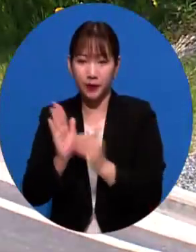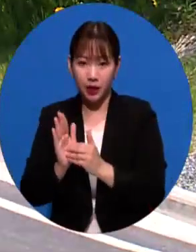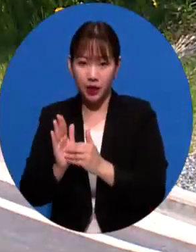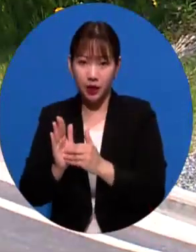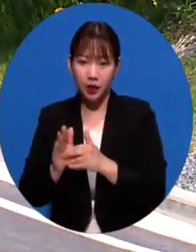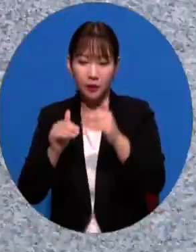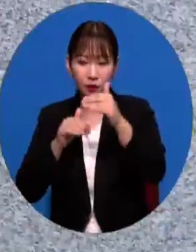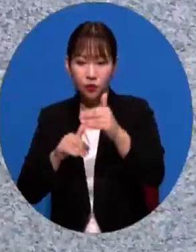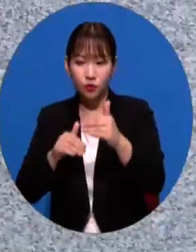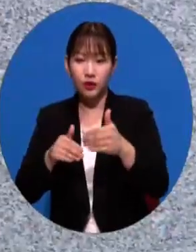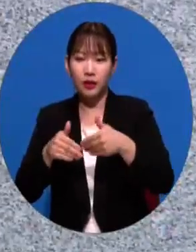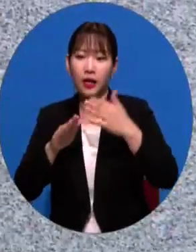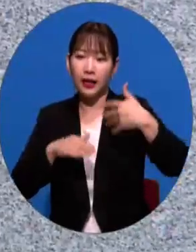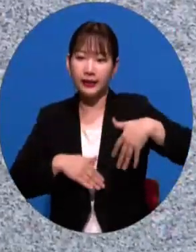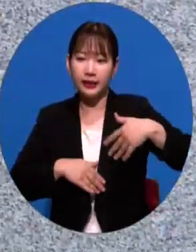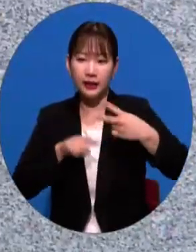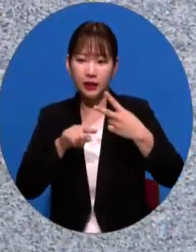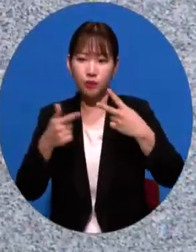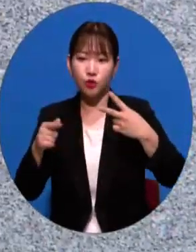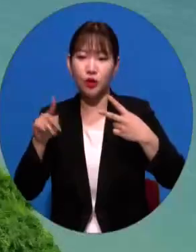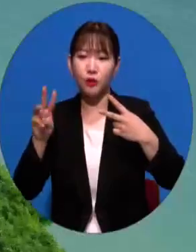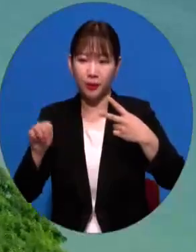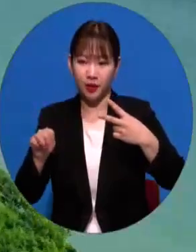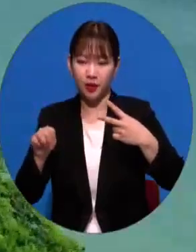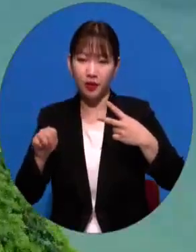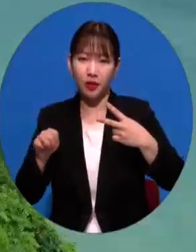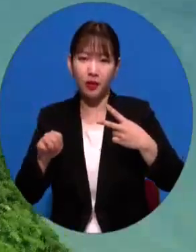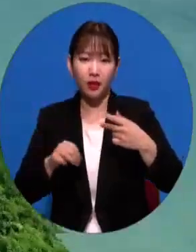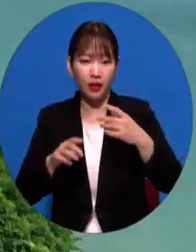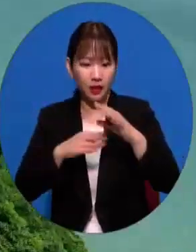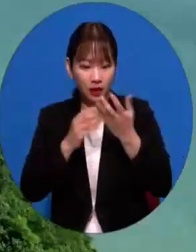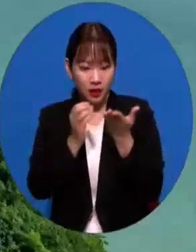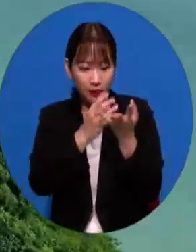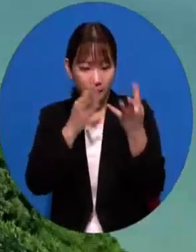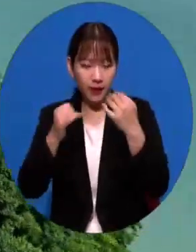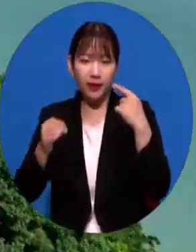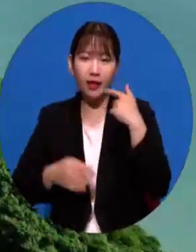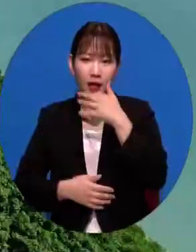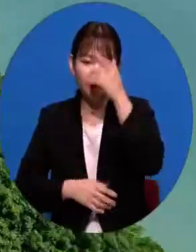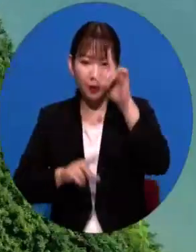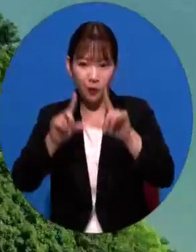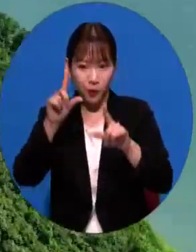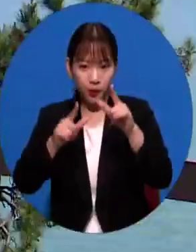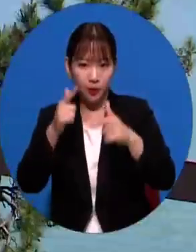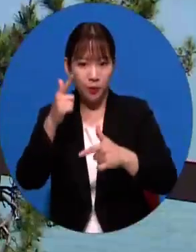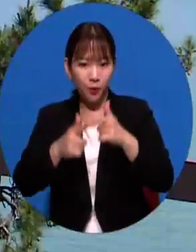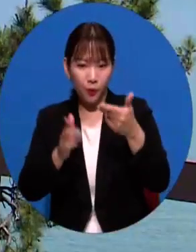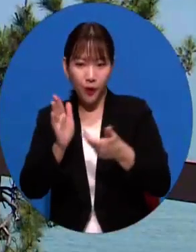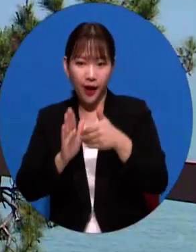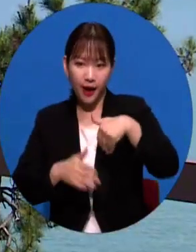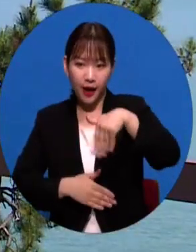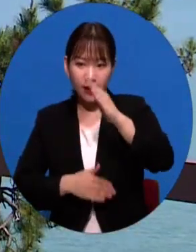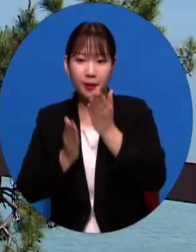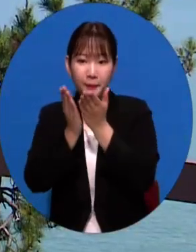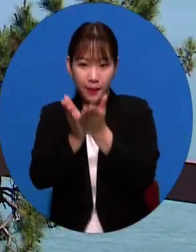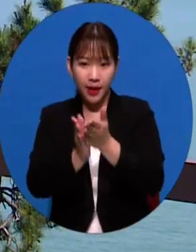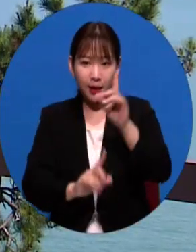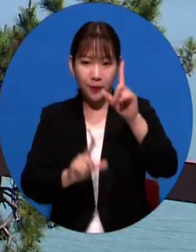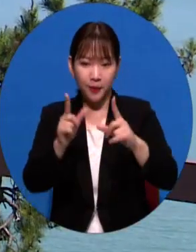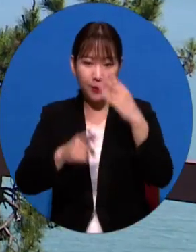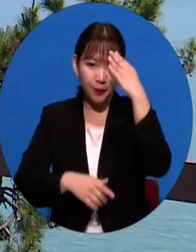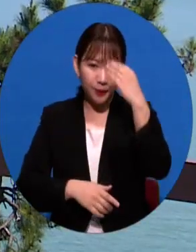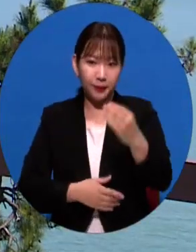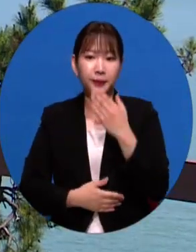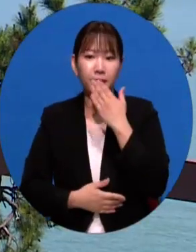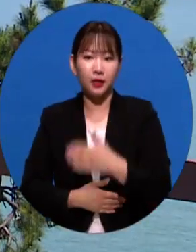개통 구간은 미개설됐던 2.6km, 다도해의 수려한 경관과 목포항으로 향하는 선박들의 모습을 더 가까이 볼